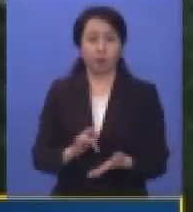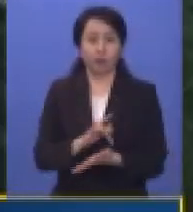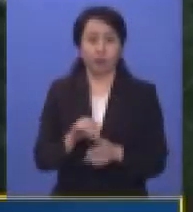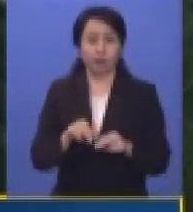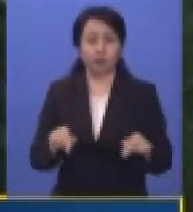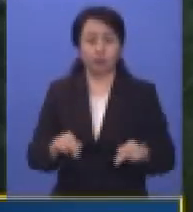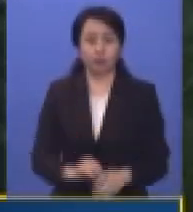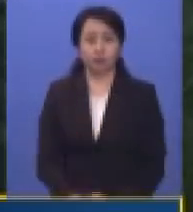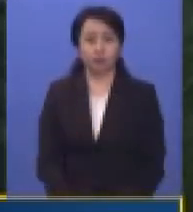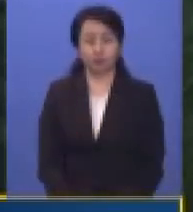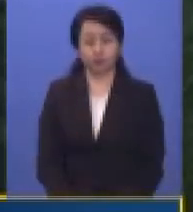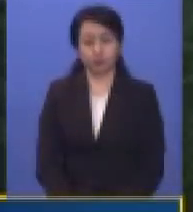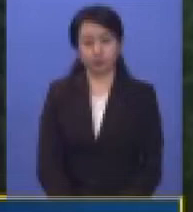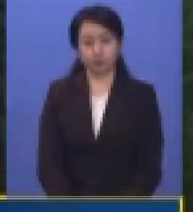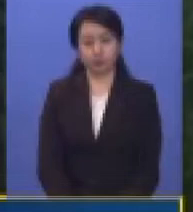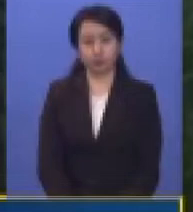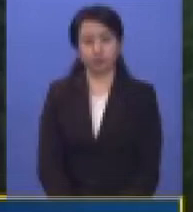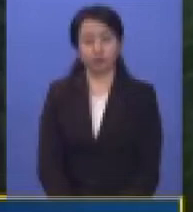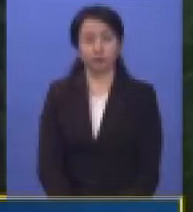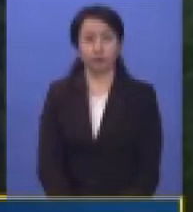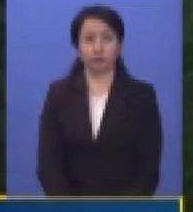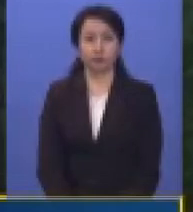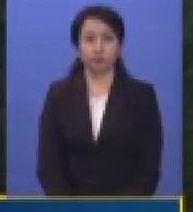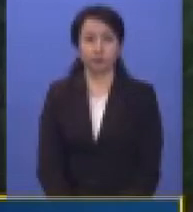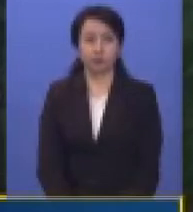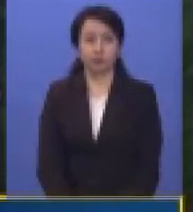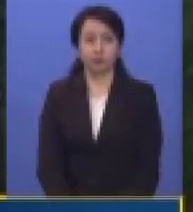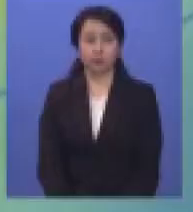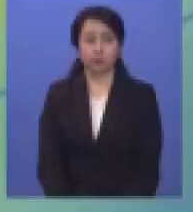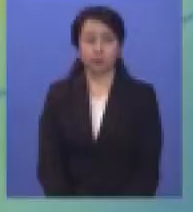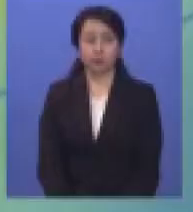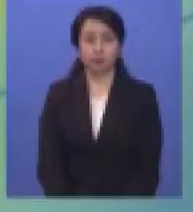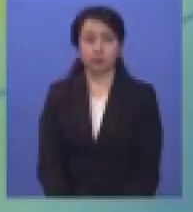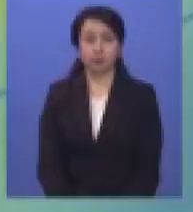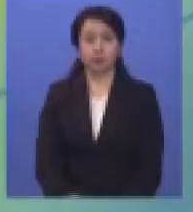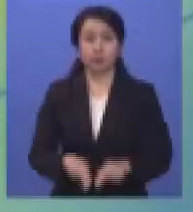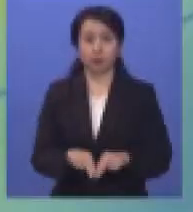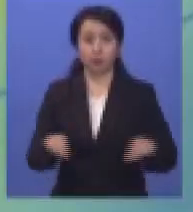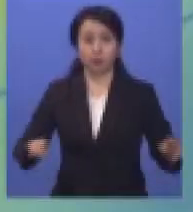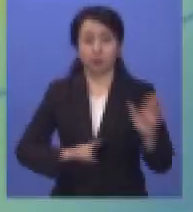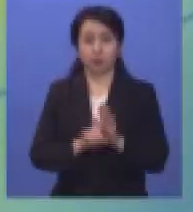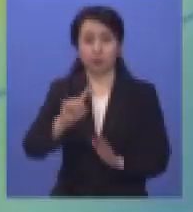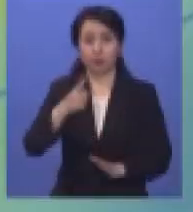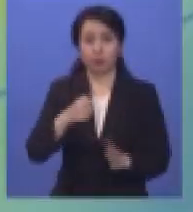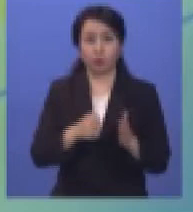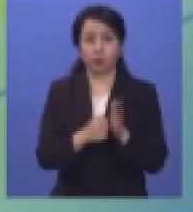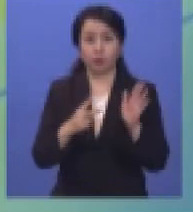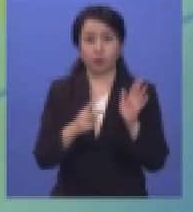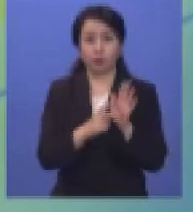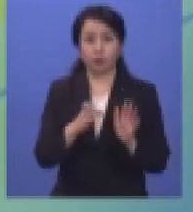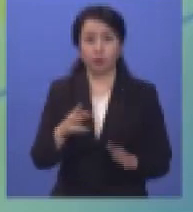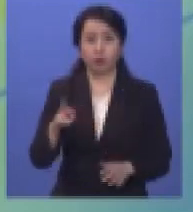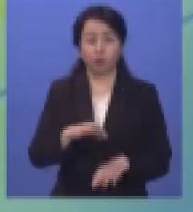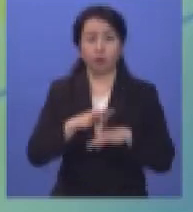центра. Кирилл Потемкин при содействии областного департамента полиции. В Петропавловске с 1 по 7